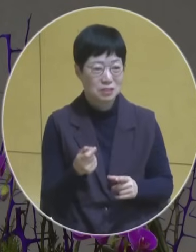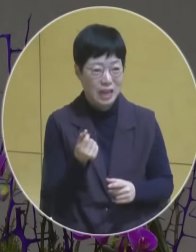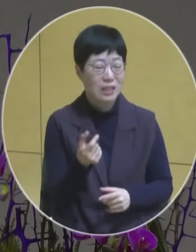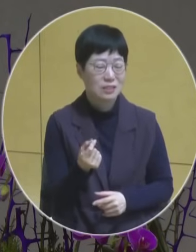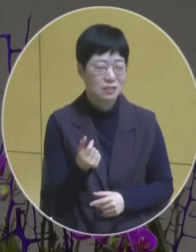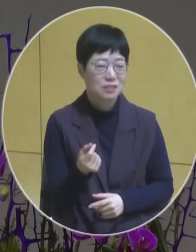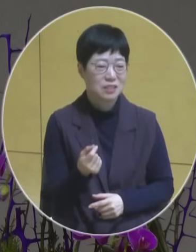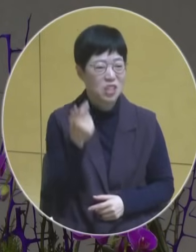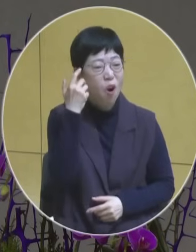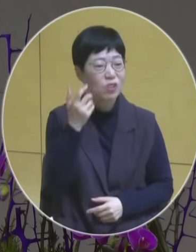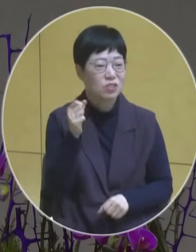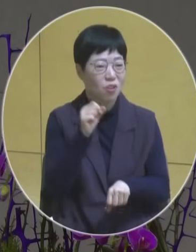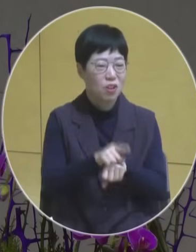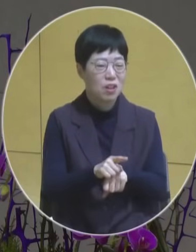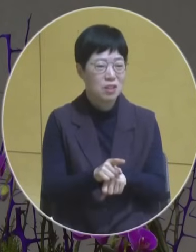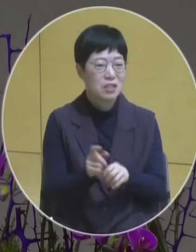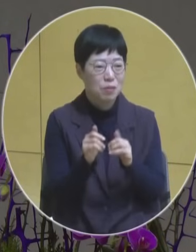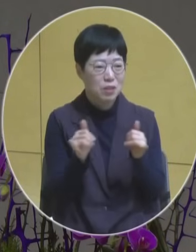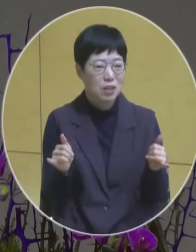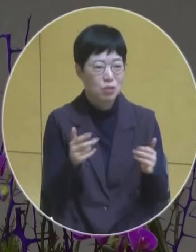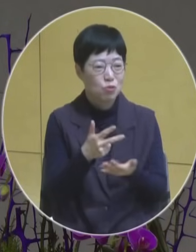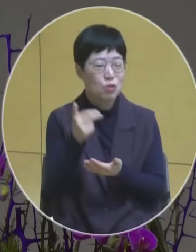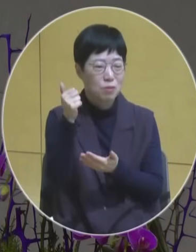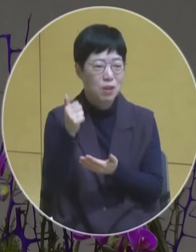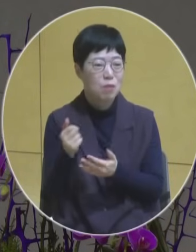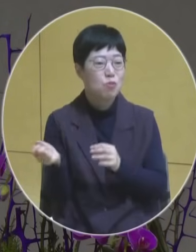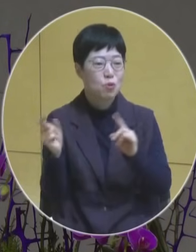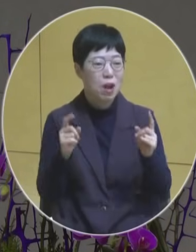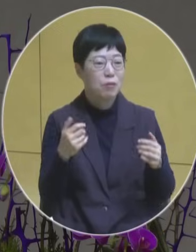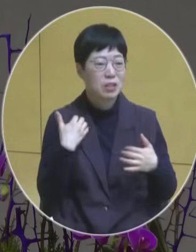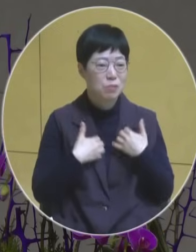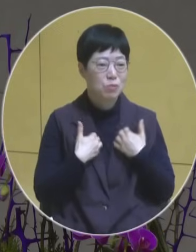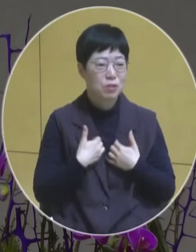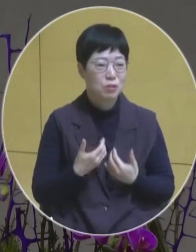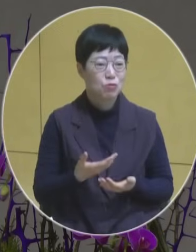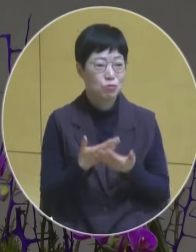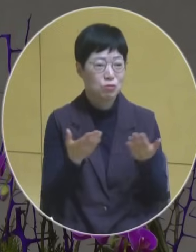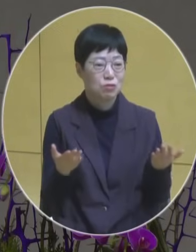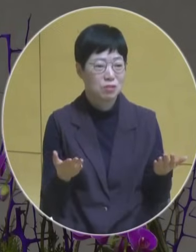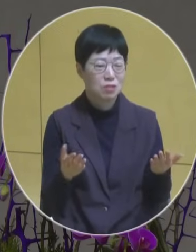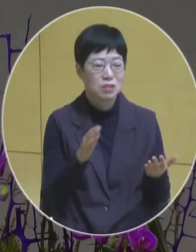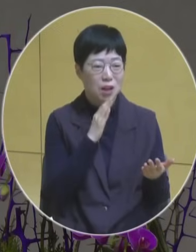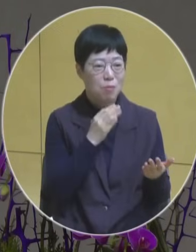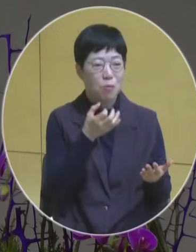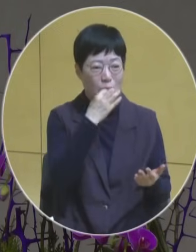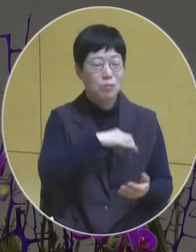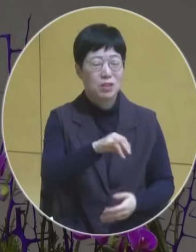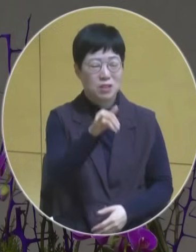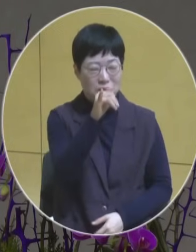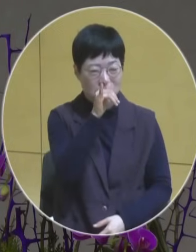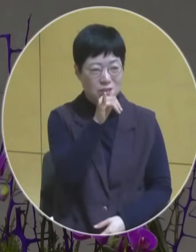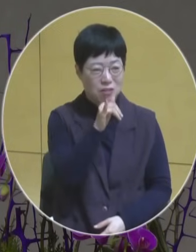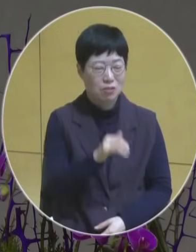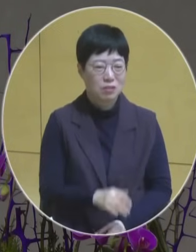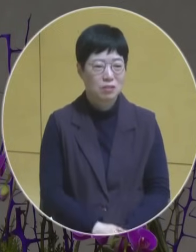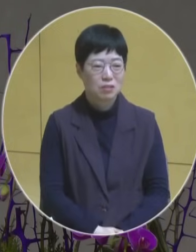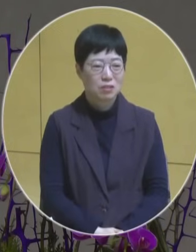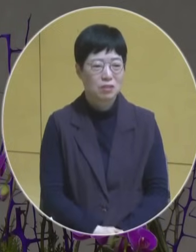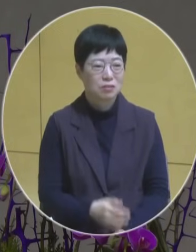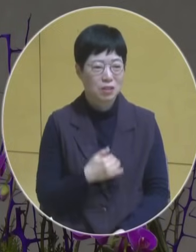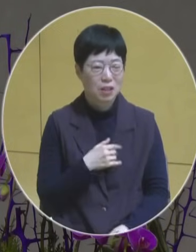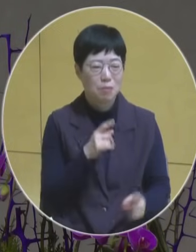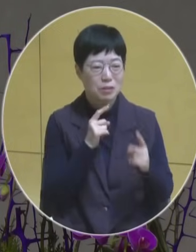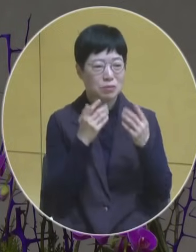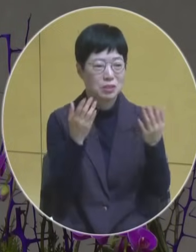작은 정성이 그분들에게 주님의 부활과 함께 기쁨을 나눌 수 있다면 참 보람된 일이라고 생각합니다.